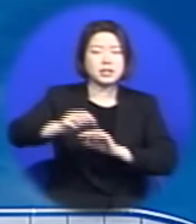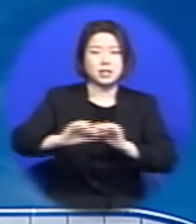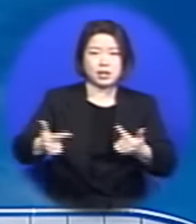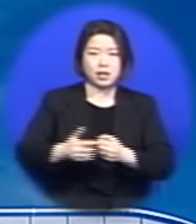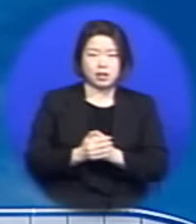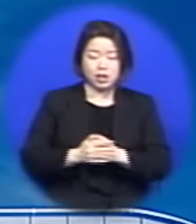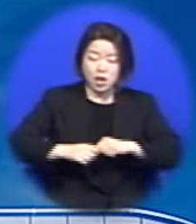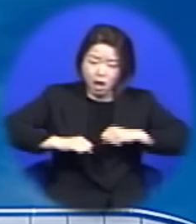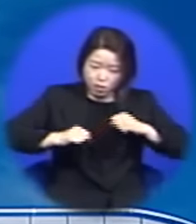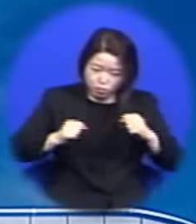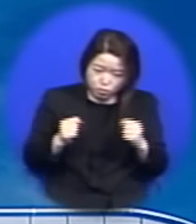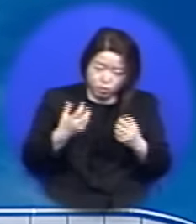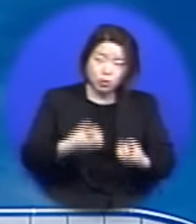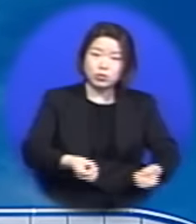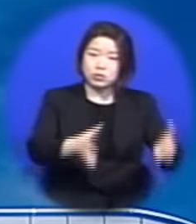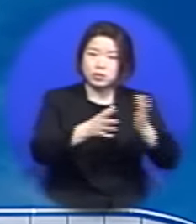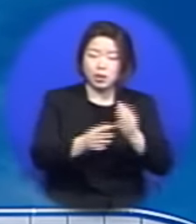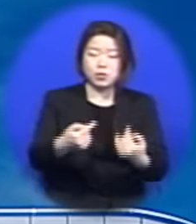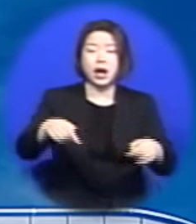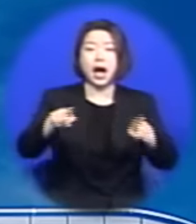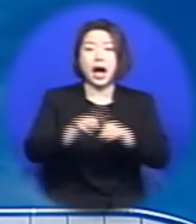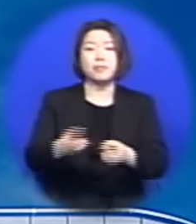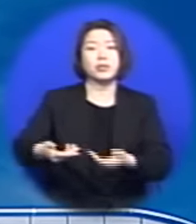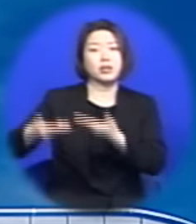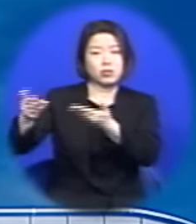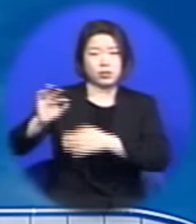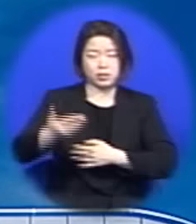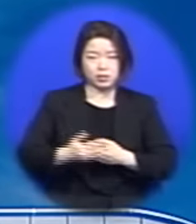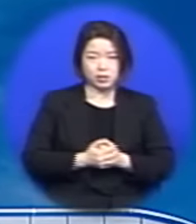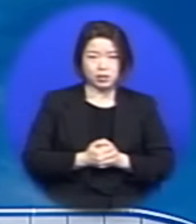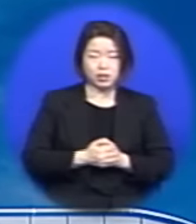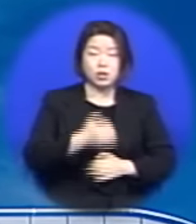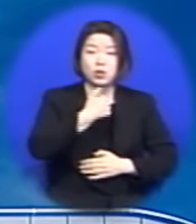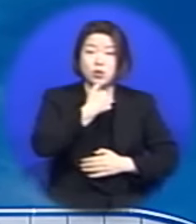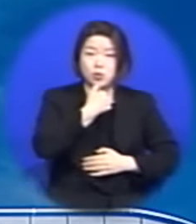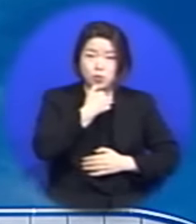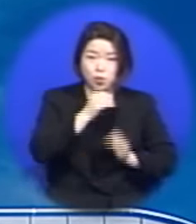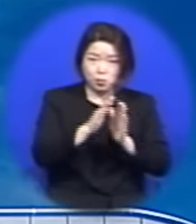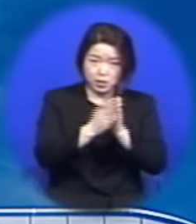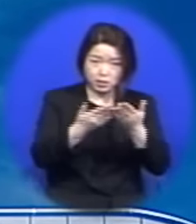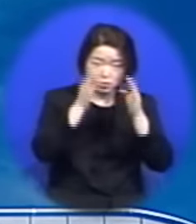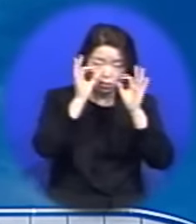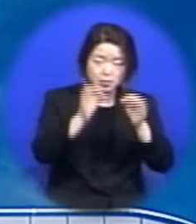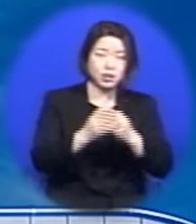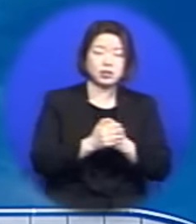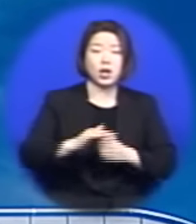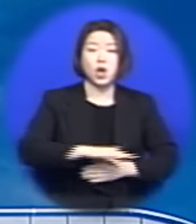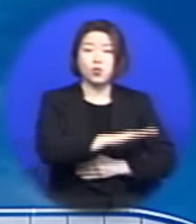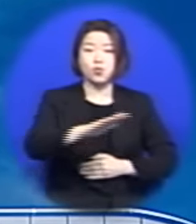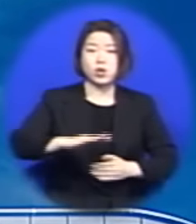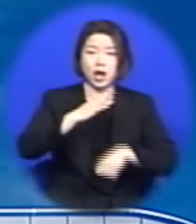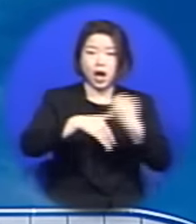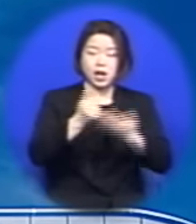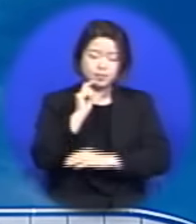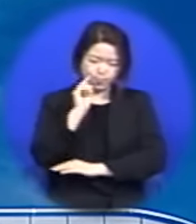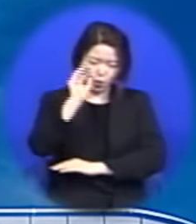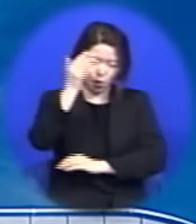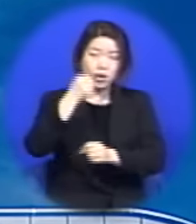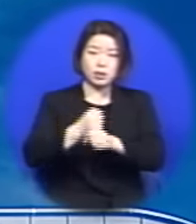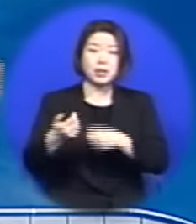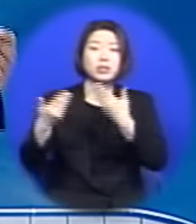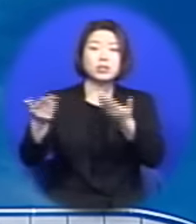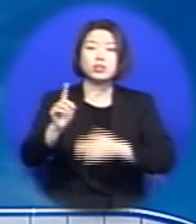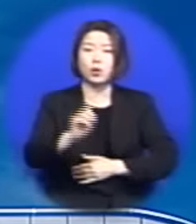가는 겁니다 로마서 15장 5절 6절에 보면 우리가 하나님을 영화롭게 하는 것은